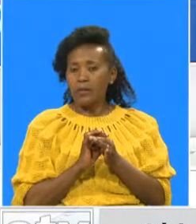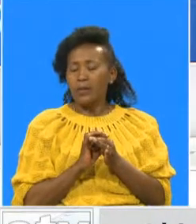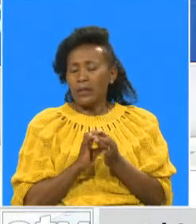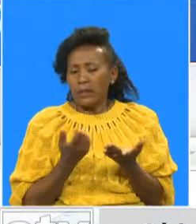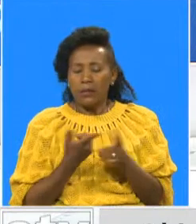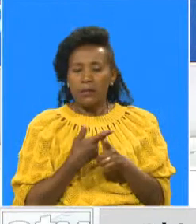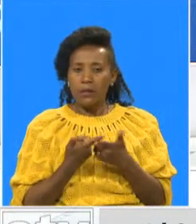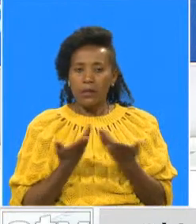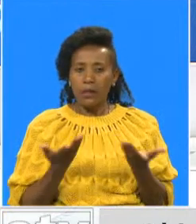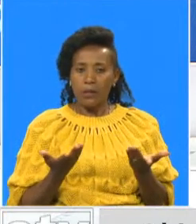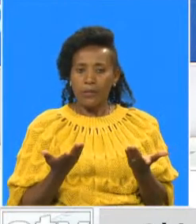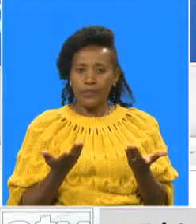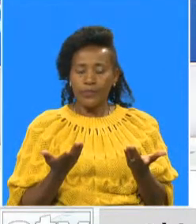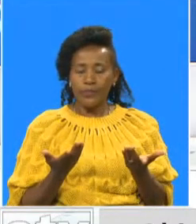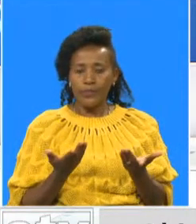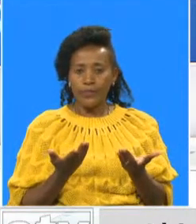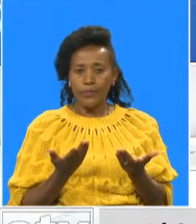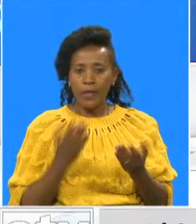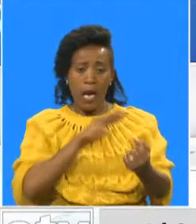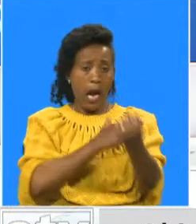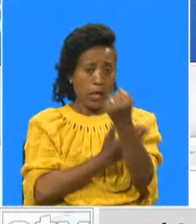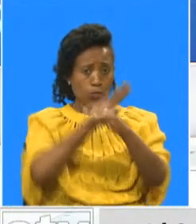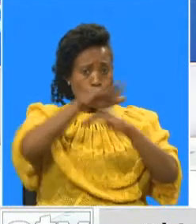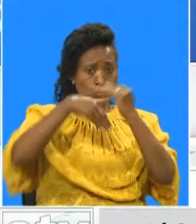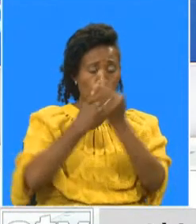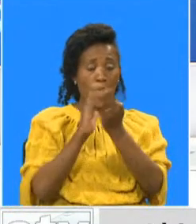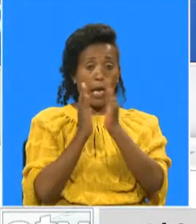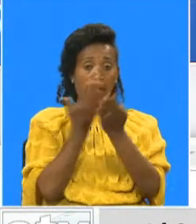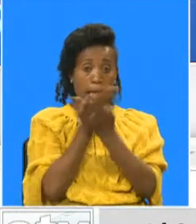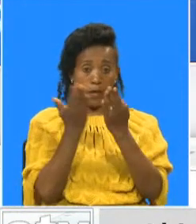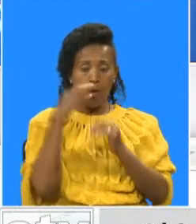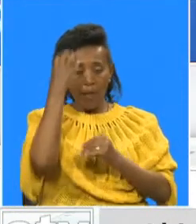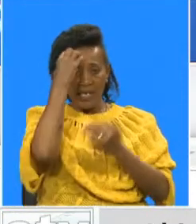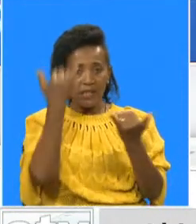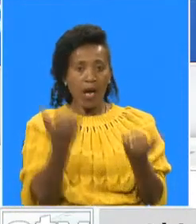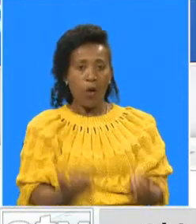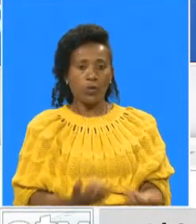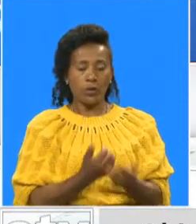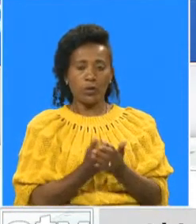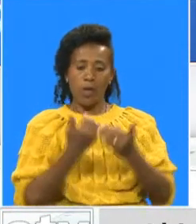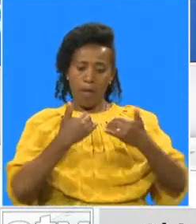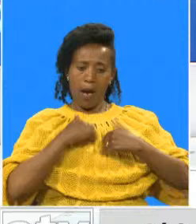ያው እንግዲህ በአቅም ነው ሁሉም ነገር የሚሆነው። መንግስት